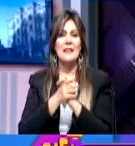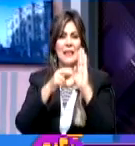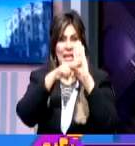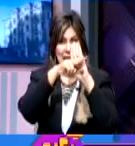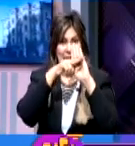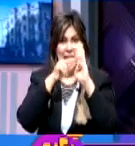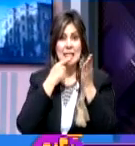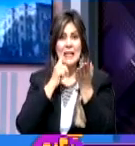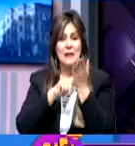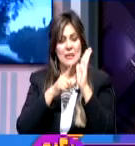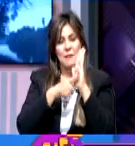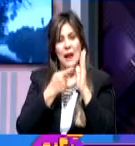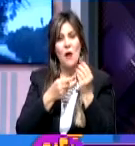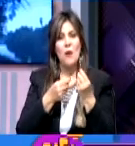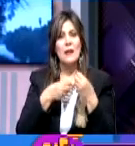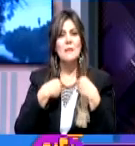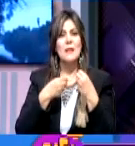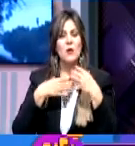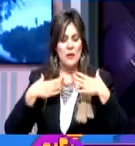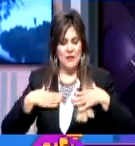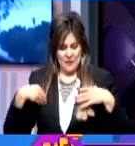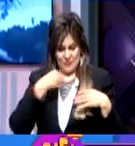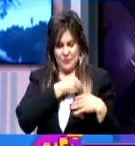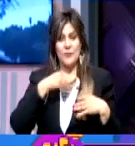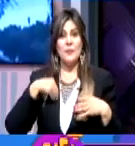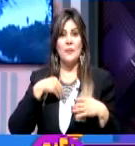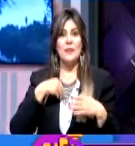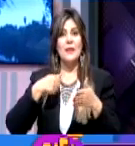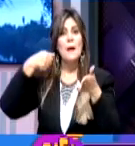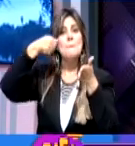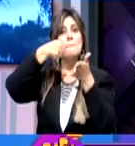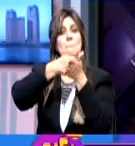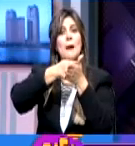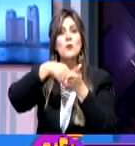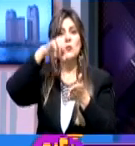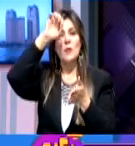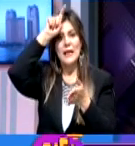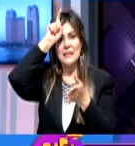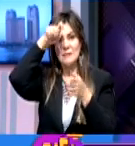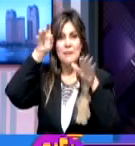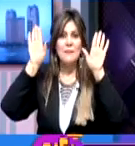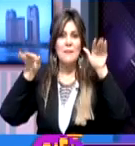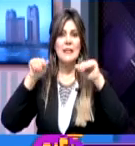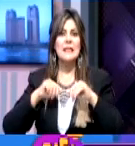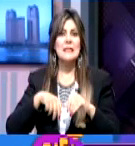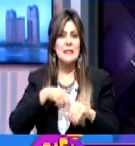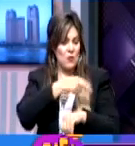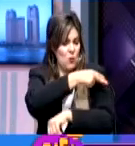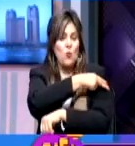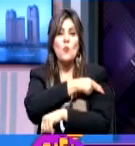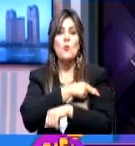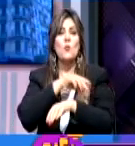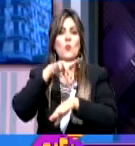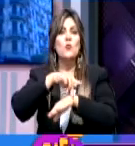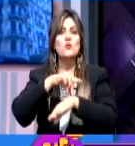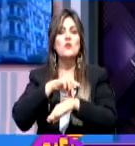الاول بياخد تقرير طبي مختوم بختم النسر من القوات المسلحه او الشرطه او مستشفى حكومه بحالته،